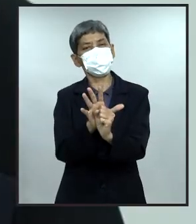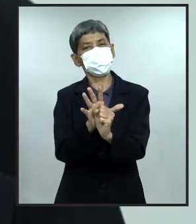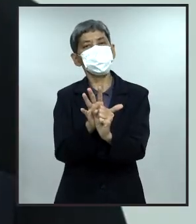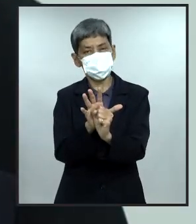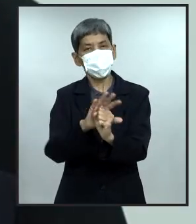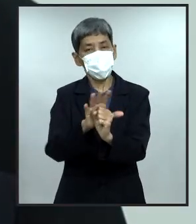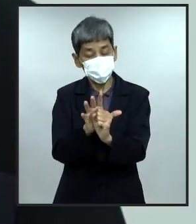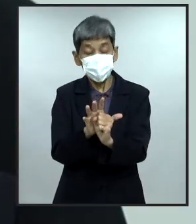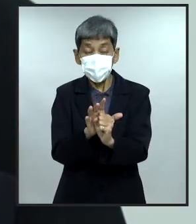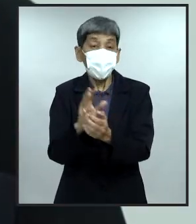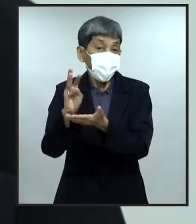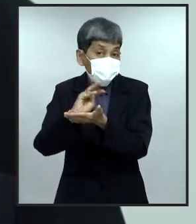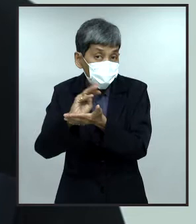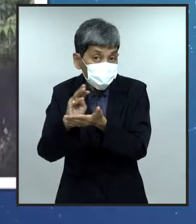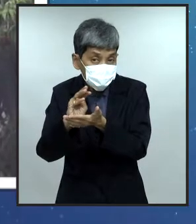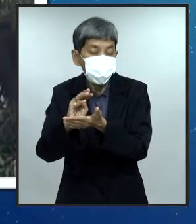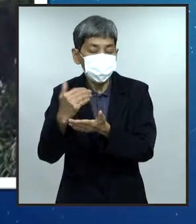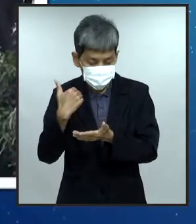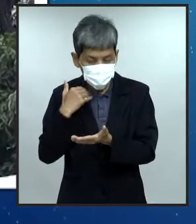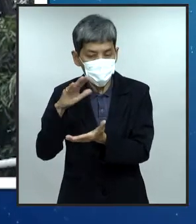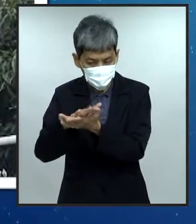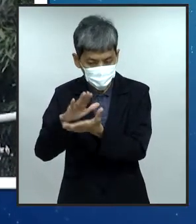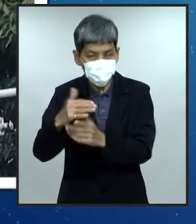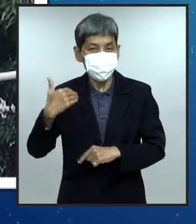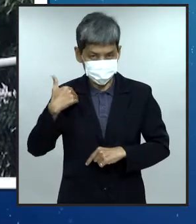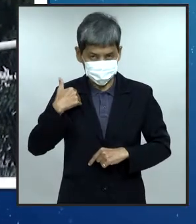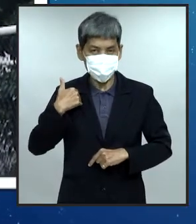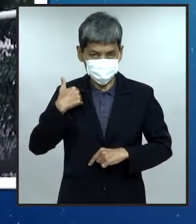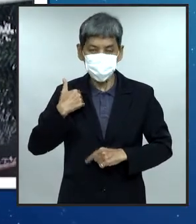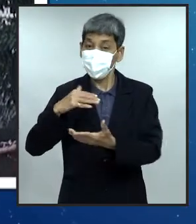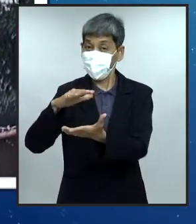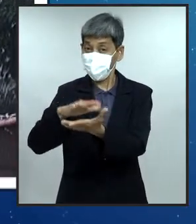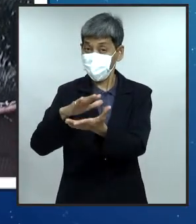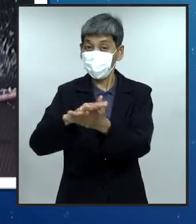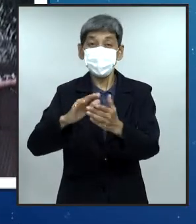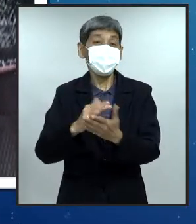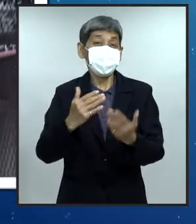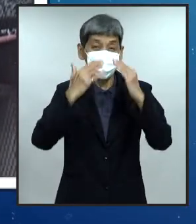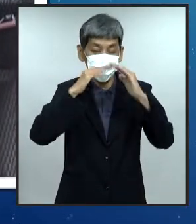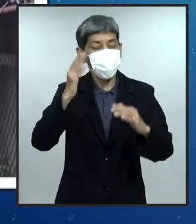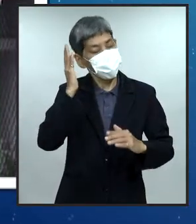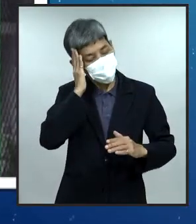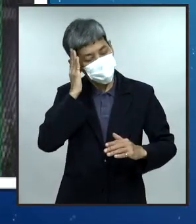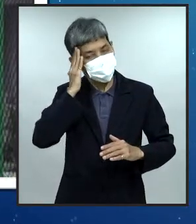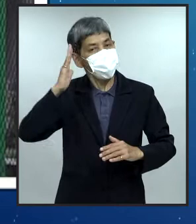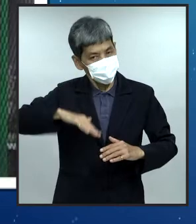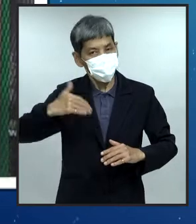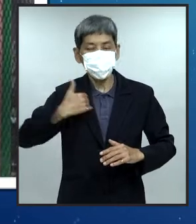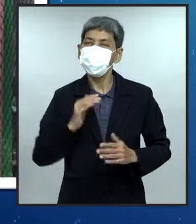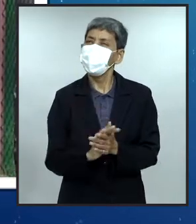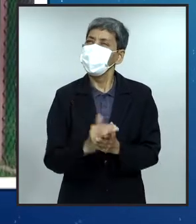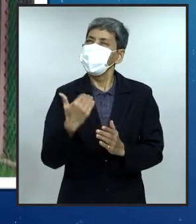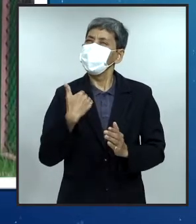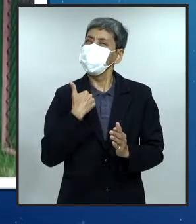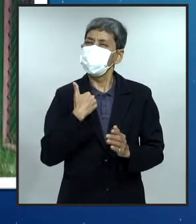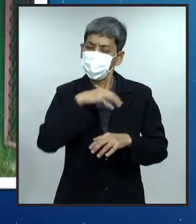างมูลนิธิเองเนี่ยเราก็มีโรงเรียนซึ่ง เด็กมีหอพักอยู่ประมาณ 2-3